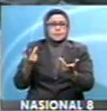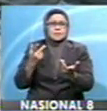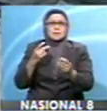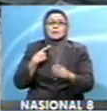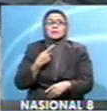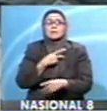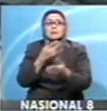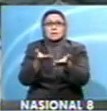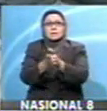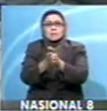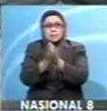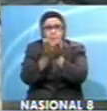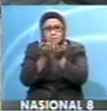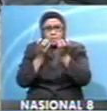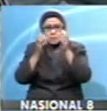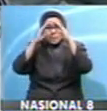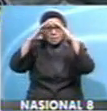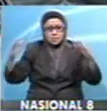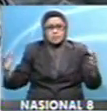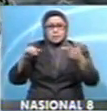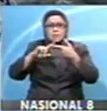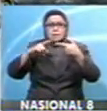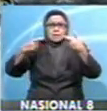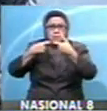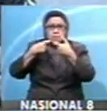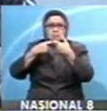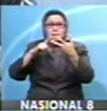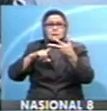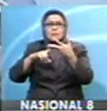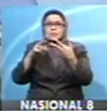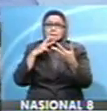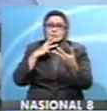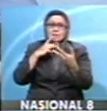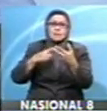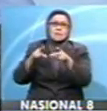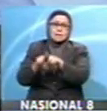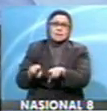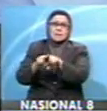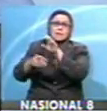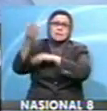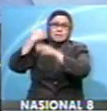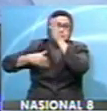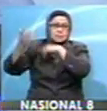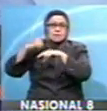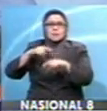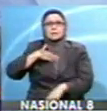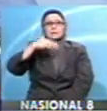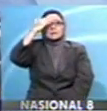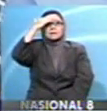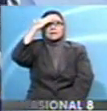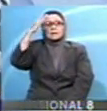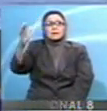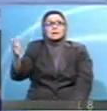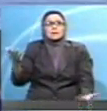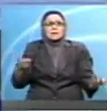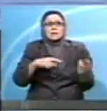dululah Naka dulu Naka api Dulah tak tahu lagi berapa lama tunggu rumah bagi